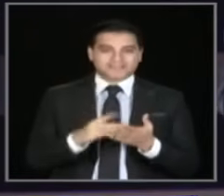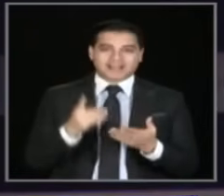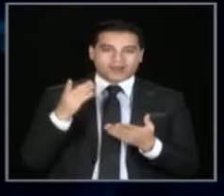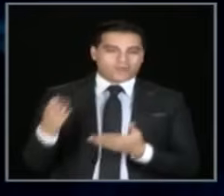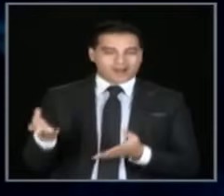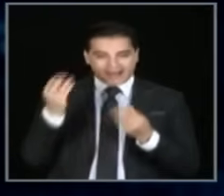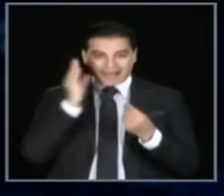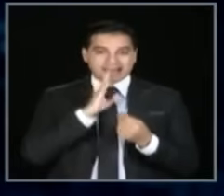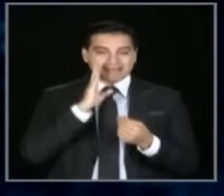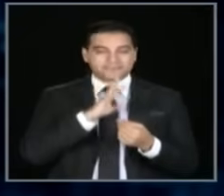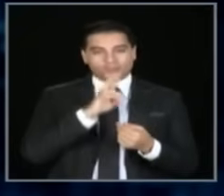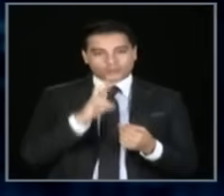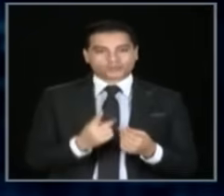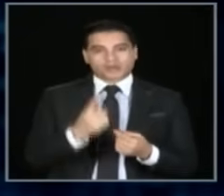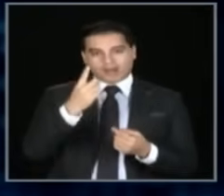فقره العلم.